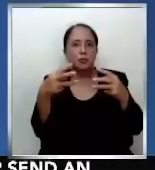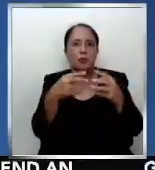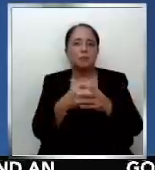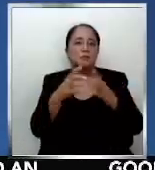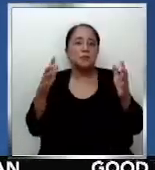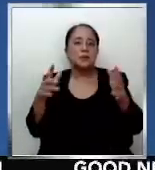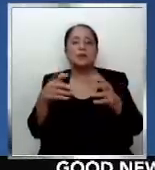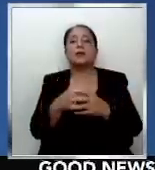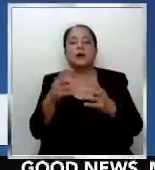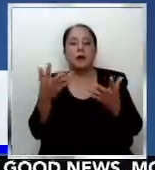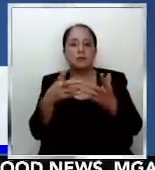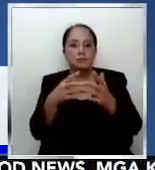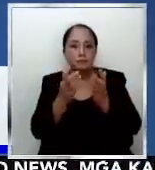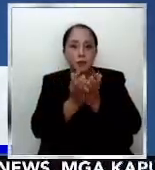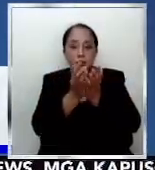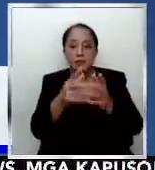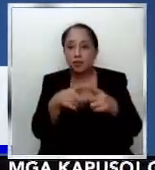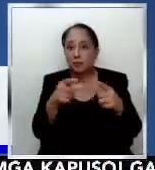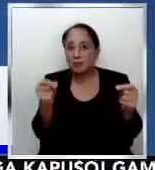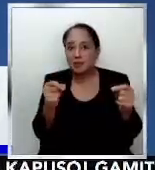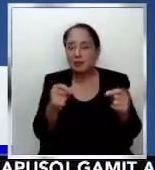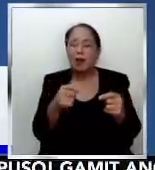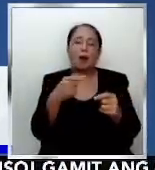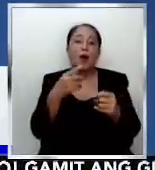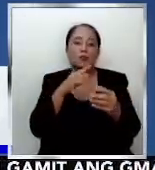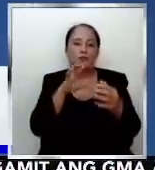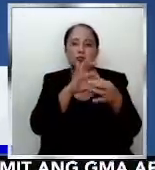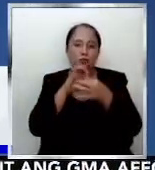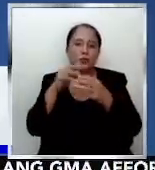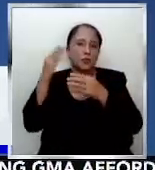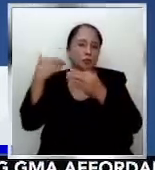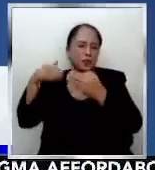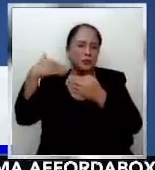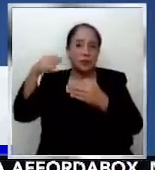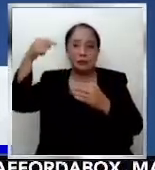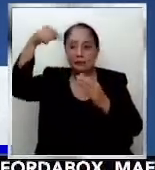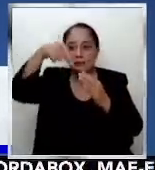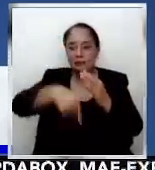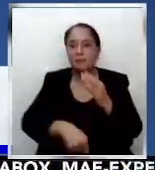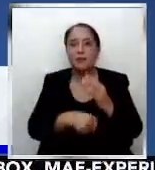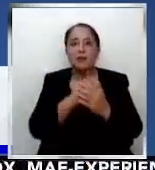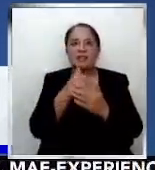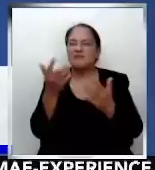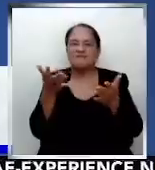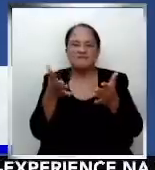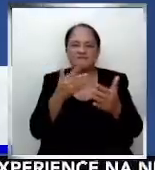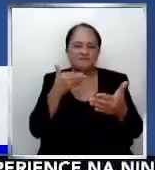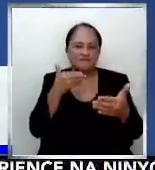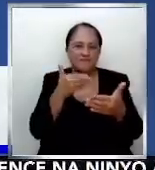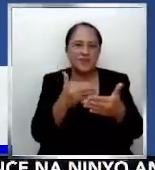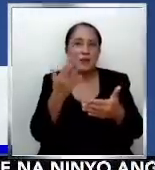Navy. Makasaysayan ang pagkakadiskubre sa barko dahil sa lalim nito. Pero hindi na nila pinalapit pa ang ROV sa barko dahil naroon pa